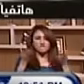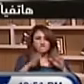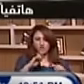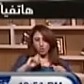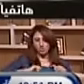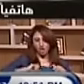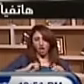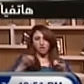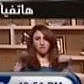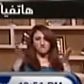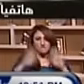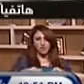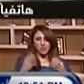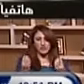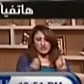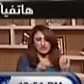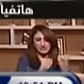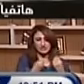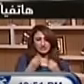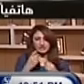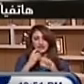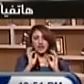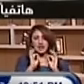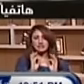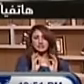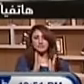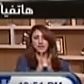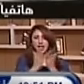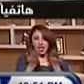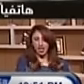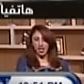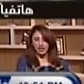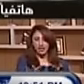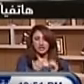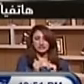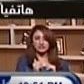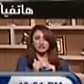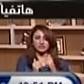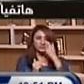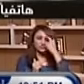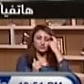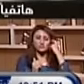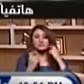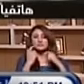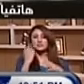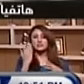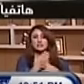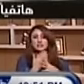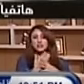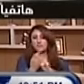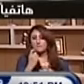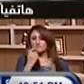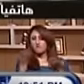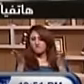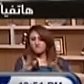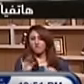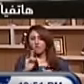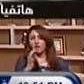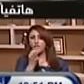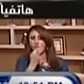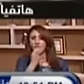بعض الـ الـ الـ الـ الاجازات لبعض الادارات على اساس نقدر نفسح المجال لتقليل الكثافه